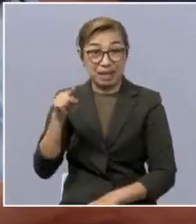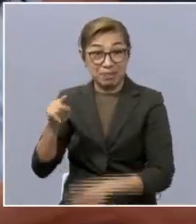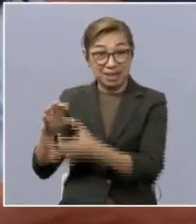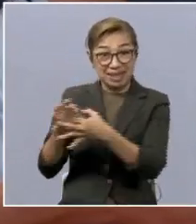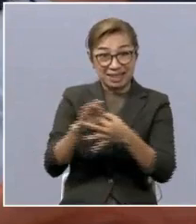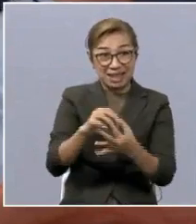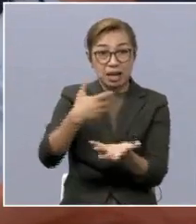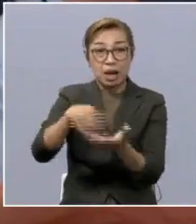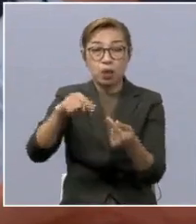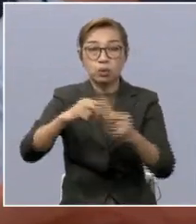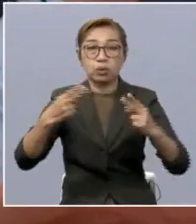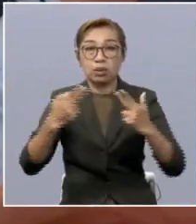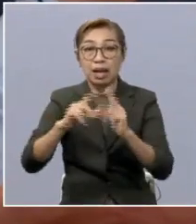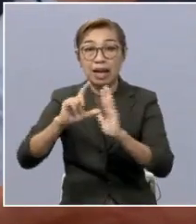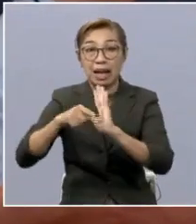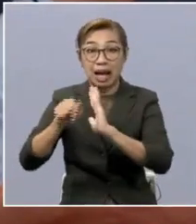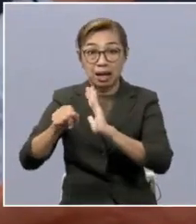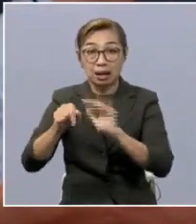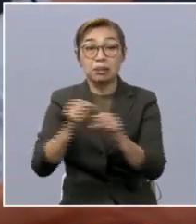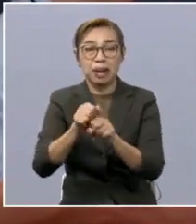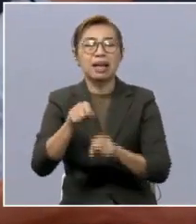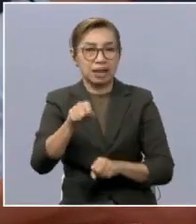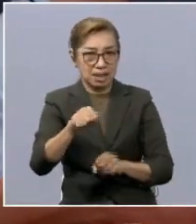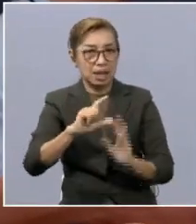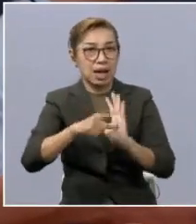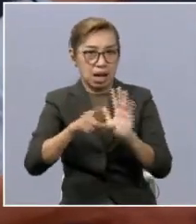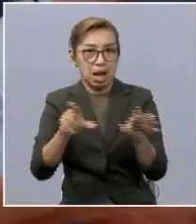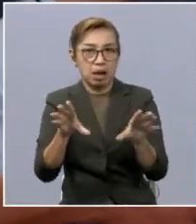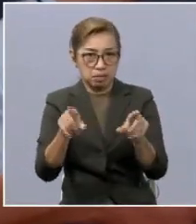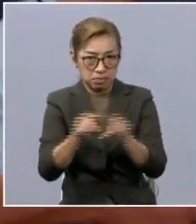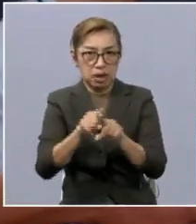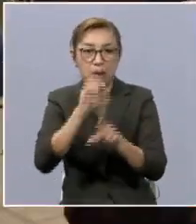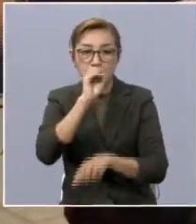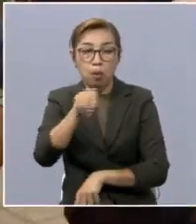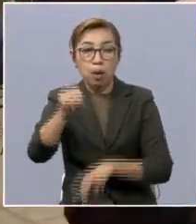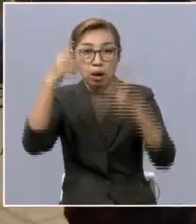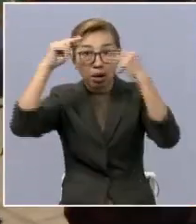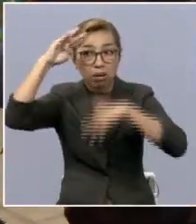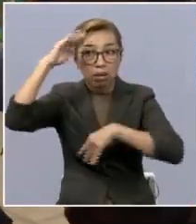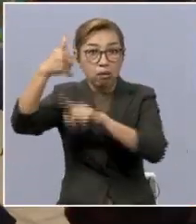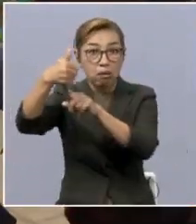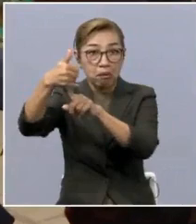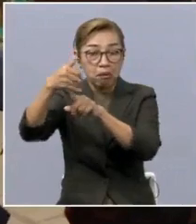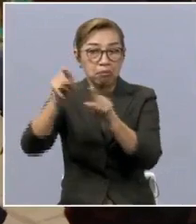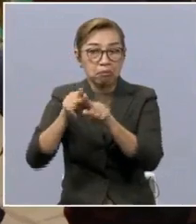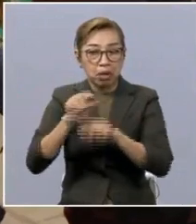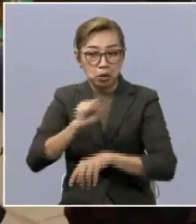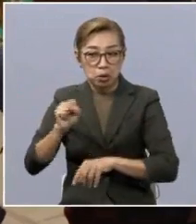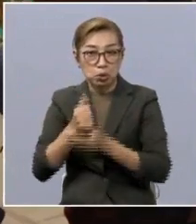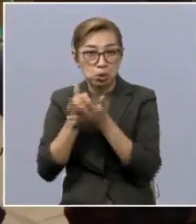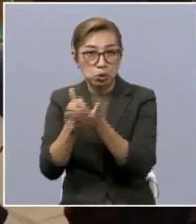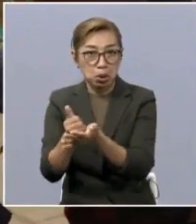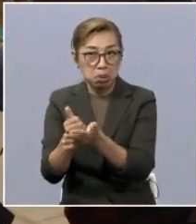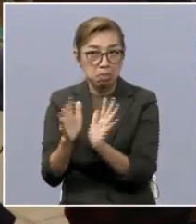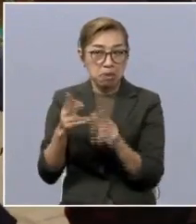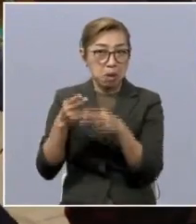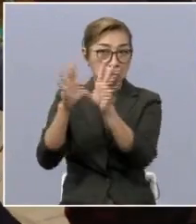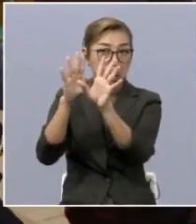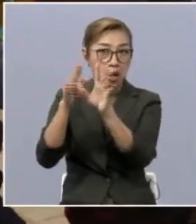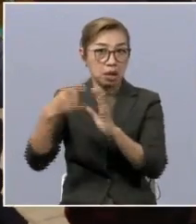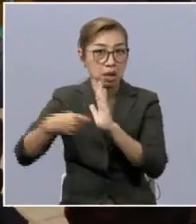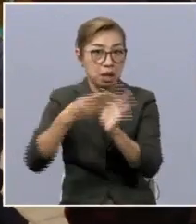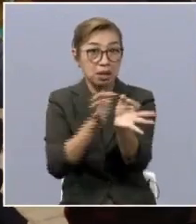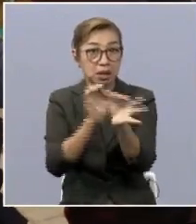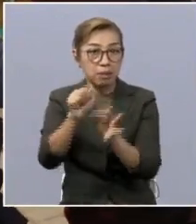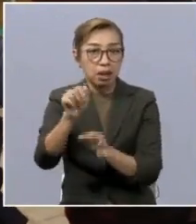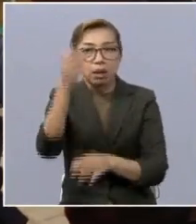ทเนี่ยก็พูดถึงประเด็นนี้ด้วยนะฮะคือการอภิปรายครั้งนี้พลเอกประยุทธ์จะถูกโดดเดี่ยวหรือเปล่าเพราะว่าเจ้าตัวเองปัจจุบันก็มาเป็น